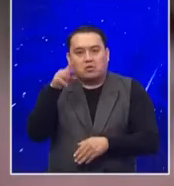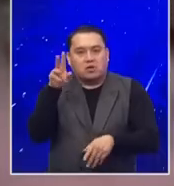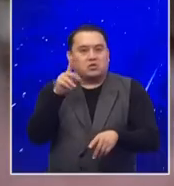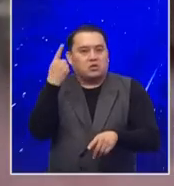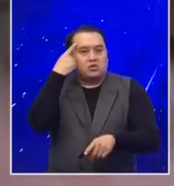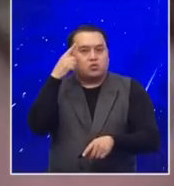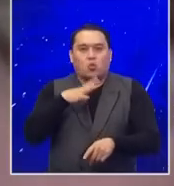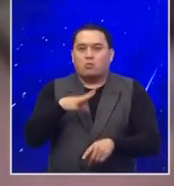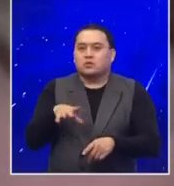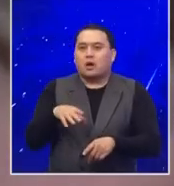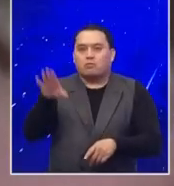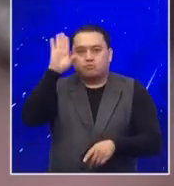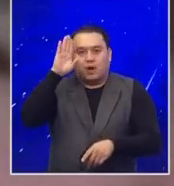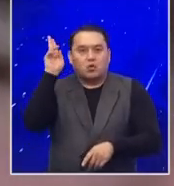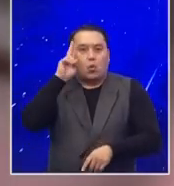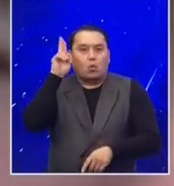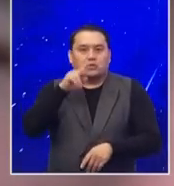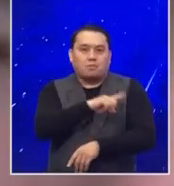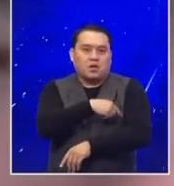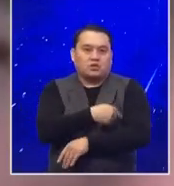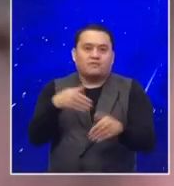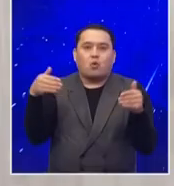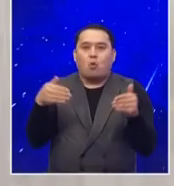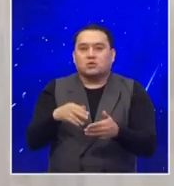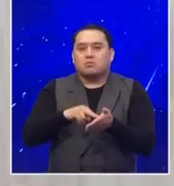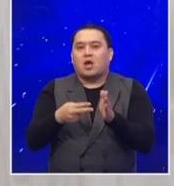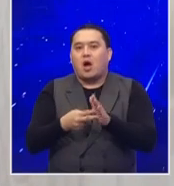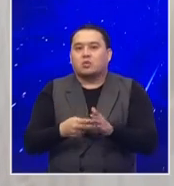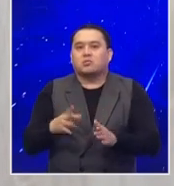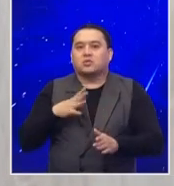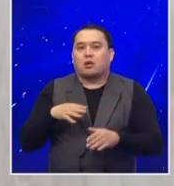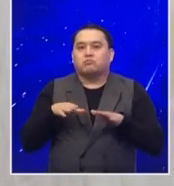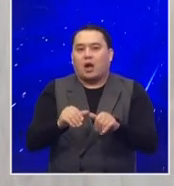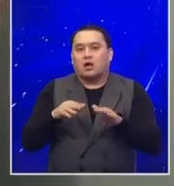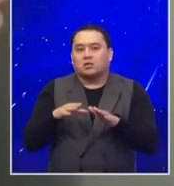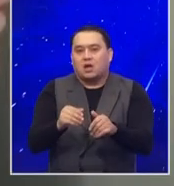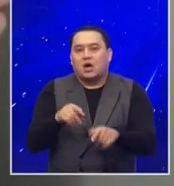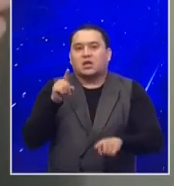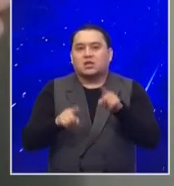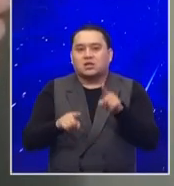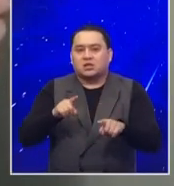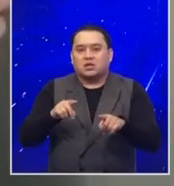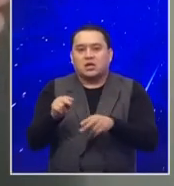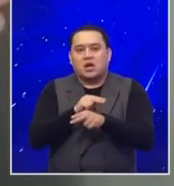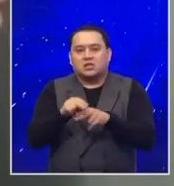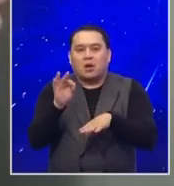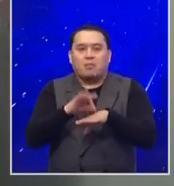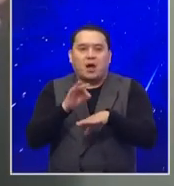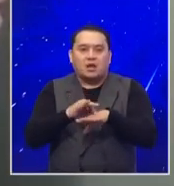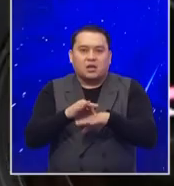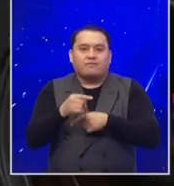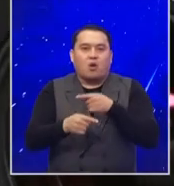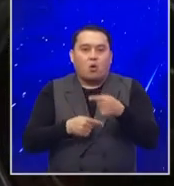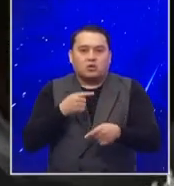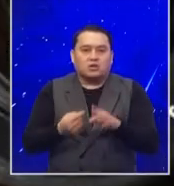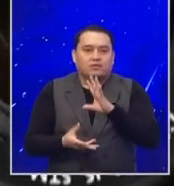не задумывался. Парень учится в медицинском колледже. Планирует стать массажистом. Редкая неизлечимая генетическая